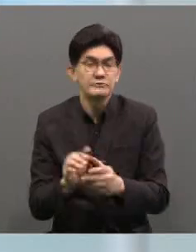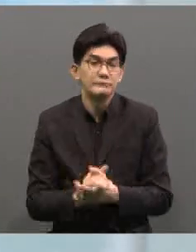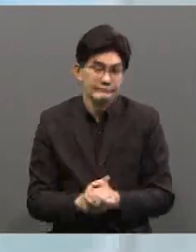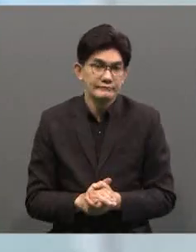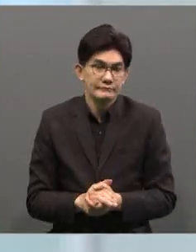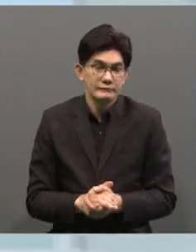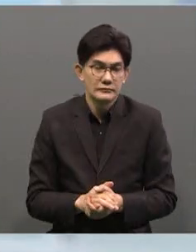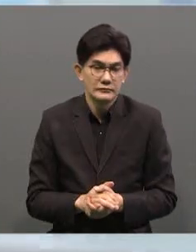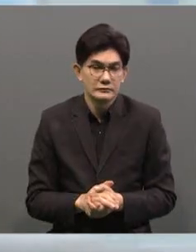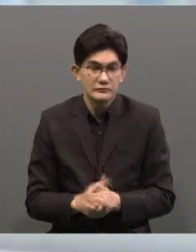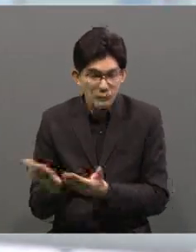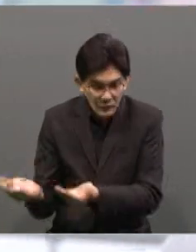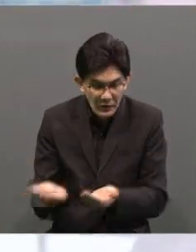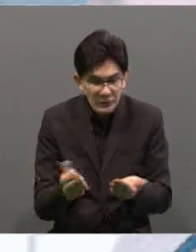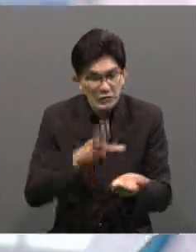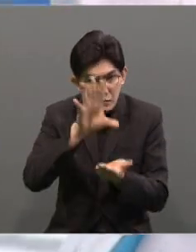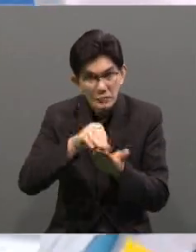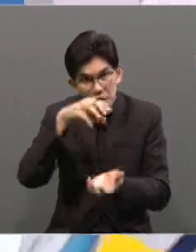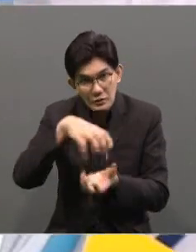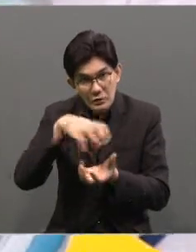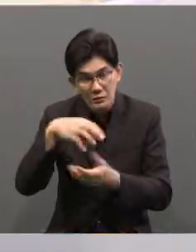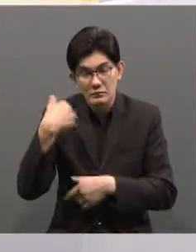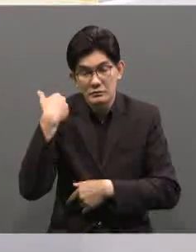อย่างไรครับก็เชิญมาให้ข้อมูลกับเจ้าหน้าที่นะคะ